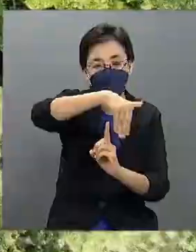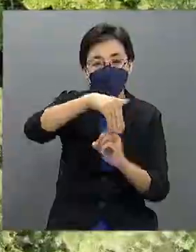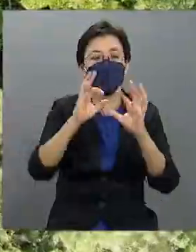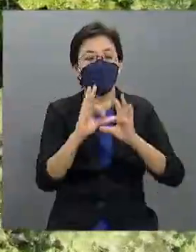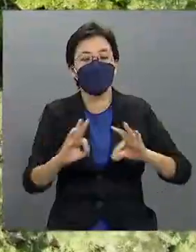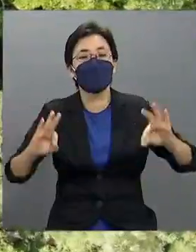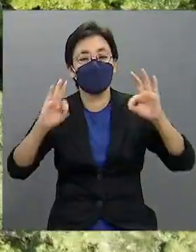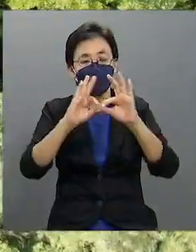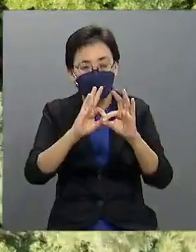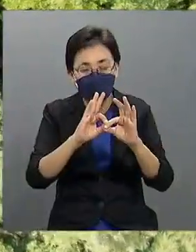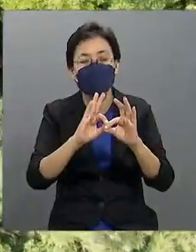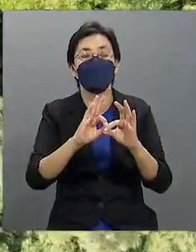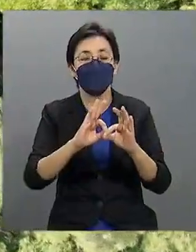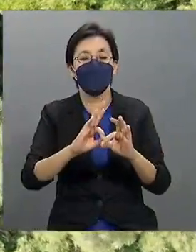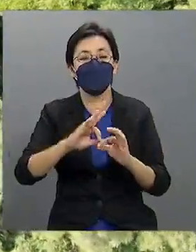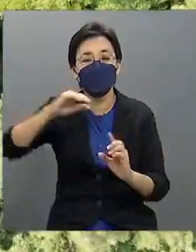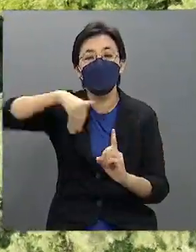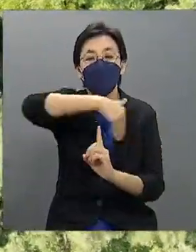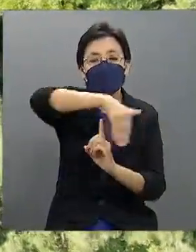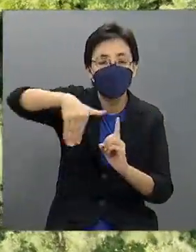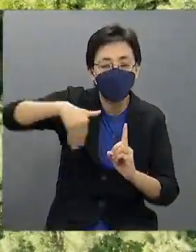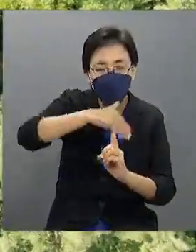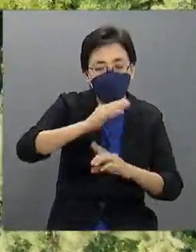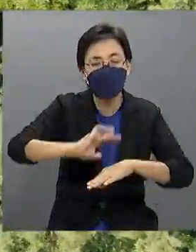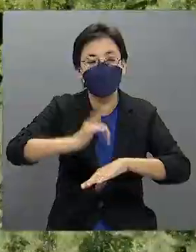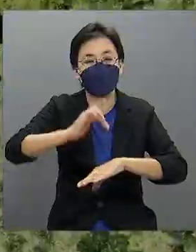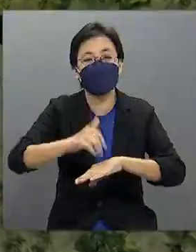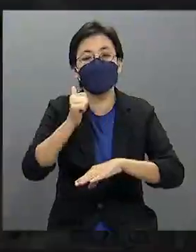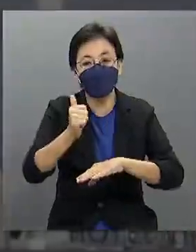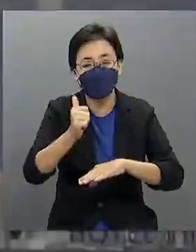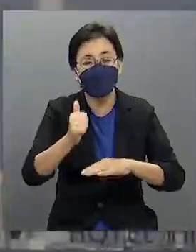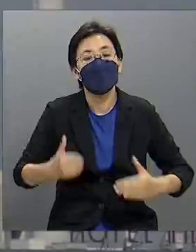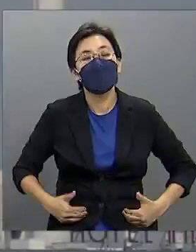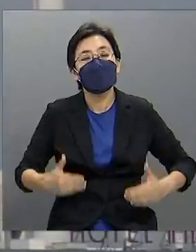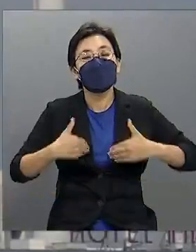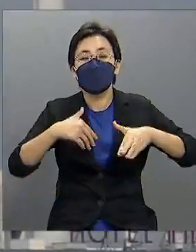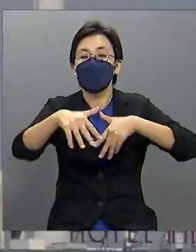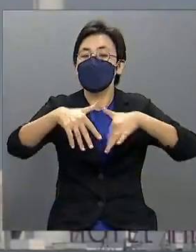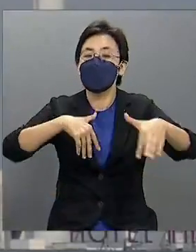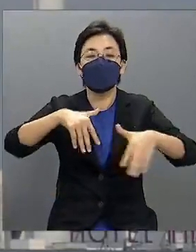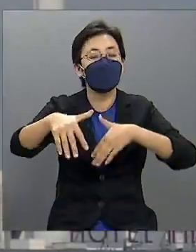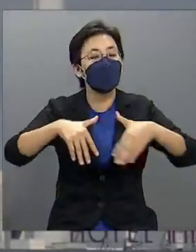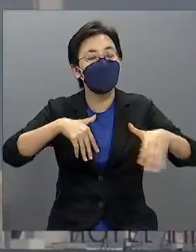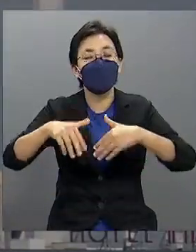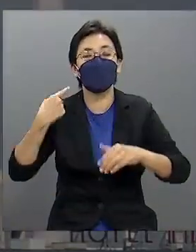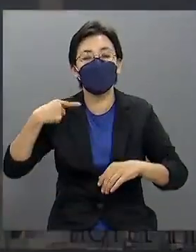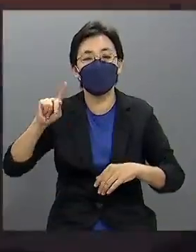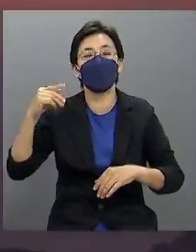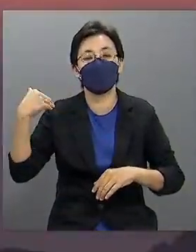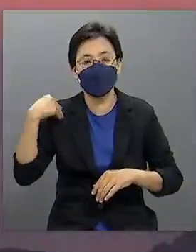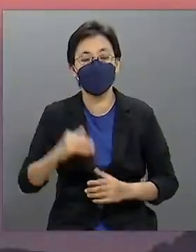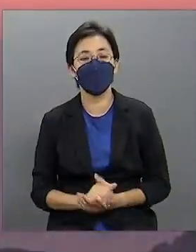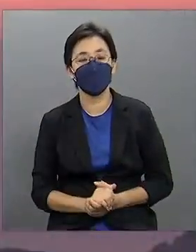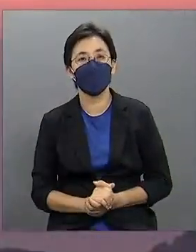ดลของระบบนิเวทรวไปถึงยเป็ประโยชต่ารดำลชีวตของมนุยอย่างเรา ๆกด้วยค่ะอย่ทเราทาบกันดีนะคะวในปัจุบันนี้